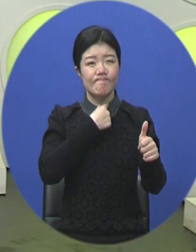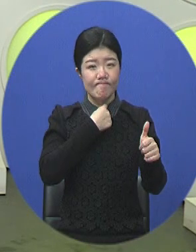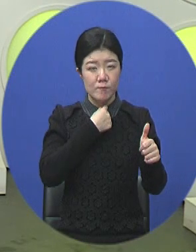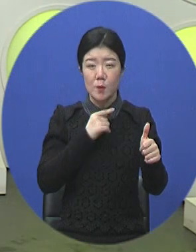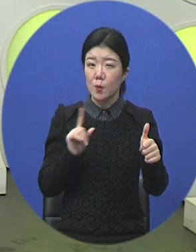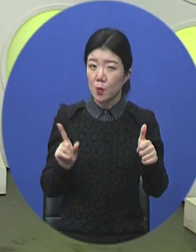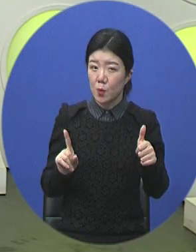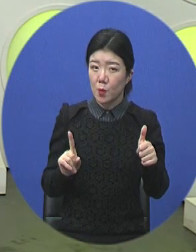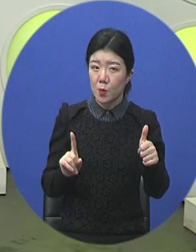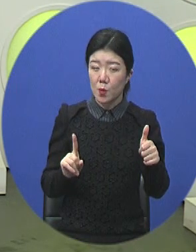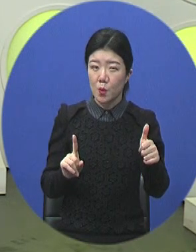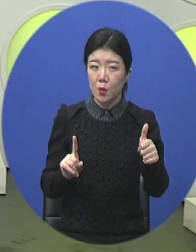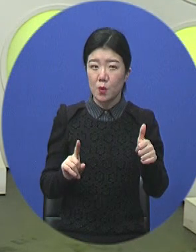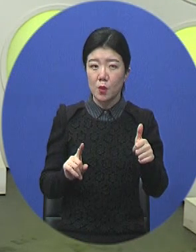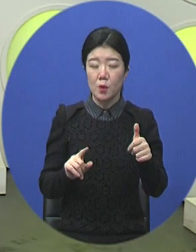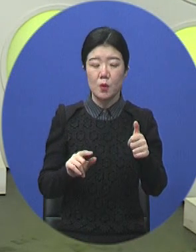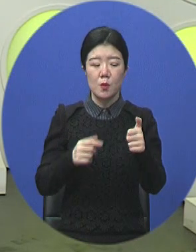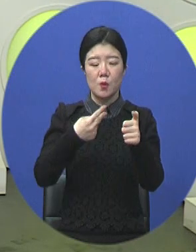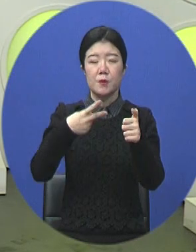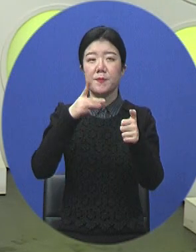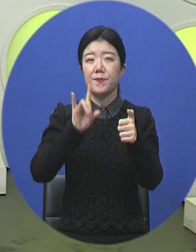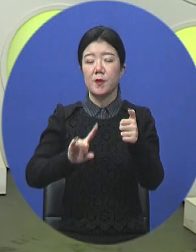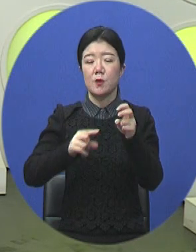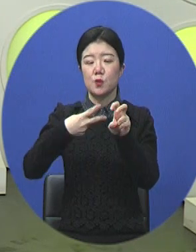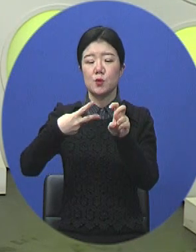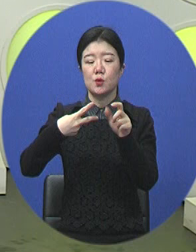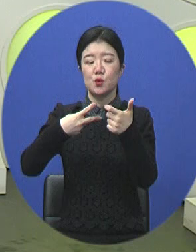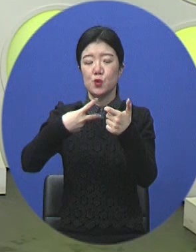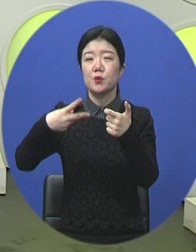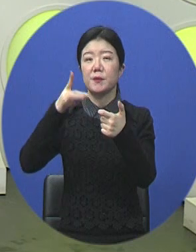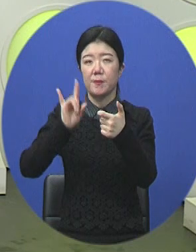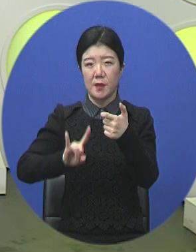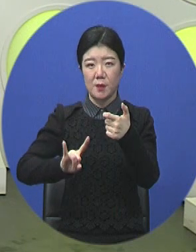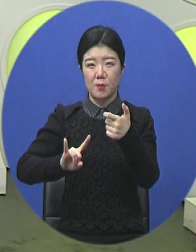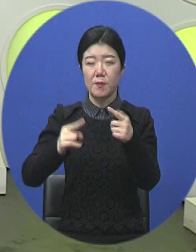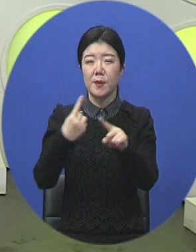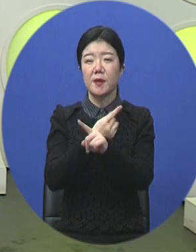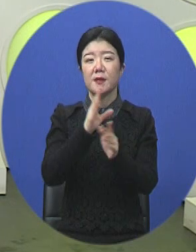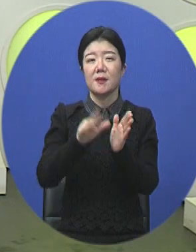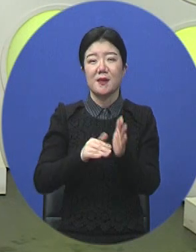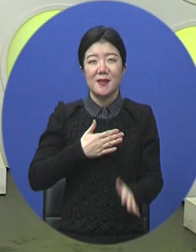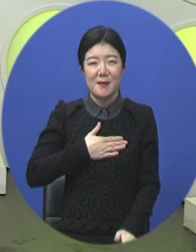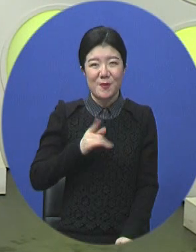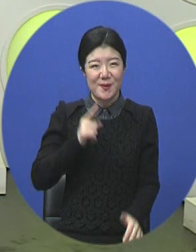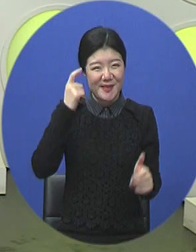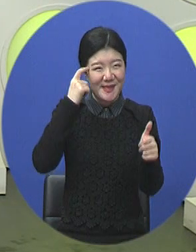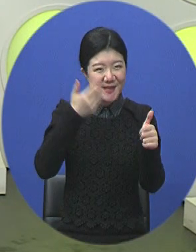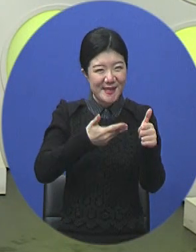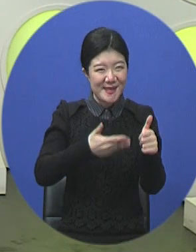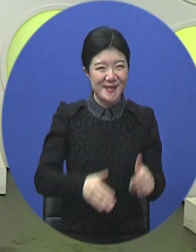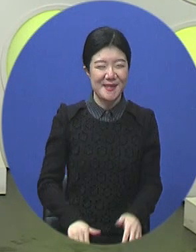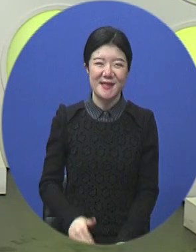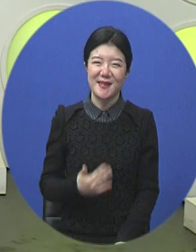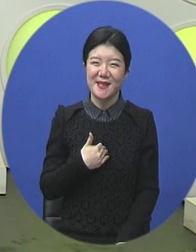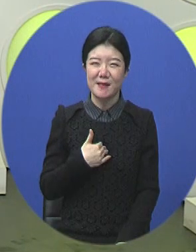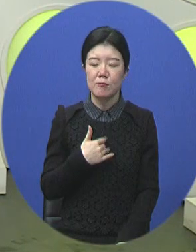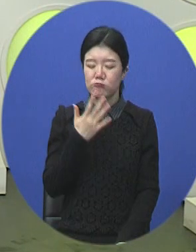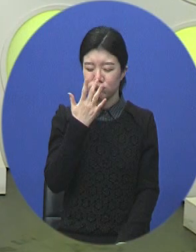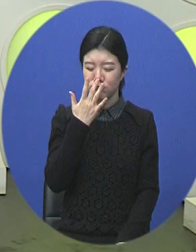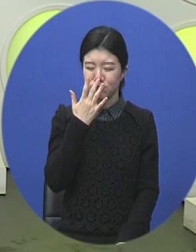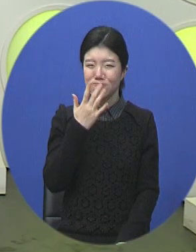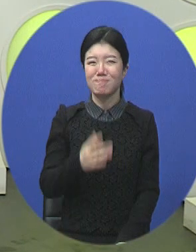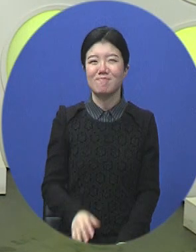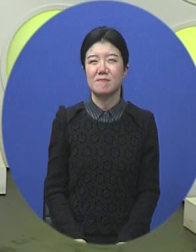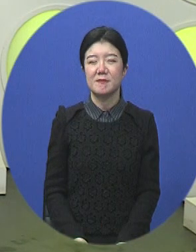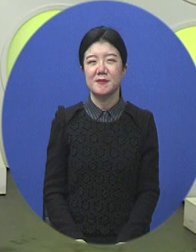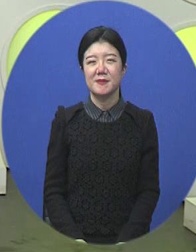있어요. 네네네. 50대에서 60대 넘어갈 때 기분이 어떠셨어요, 아버님? 그거는 별로, 저는 별로 못